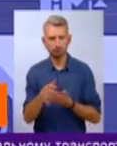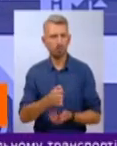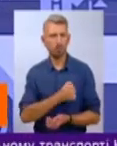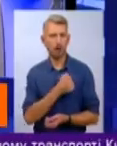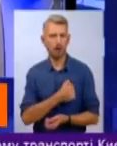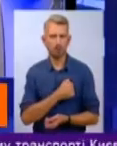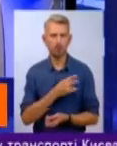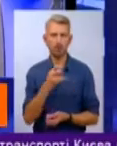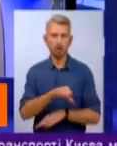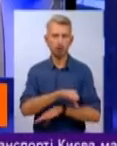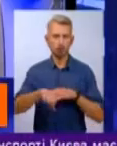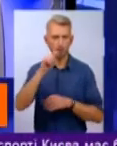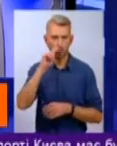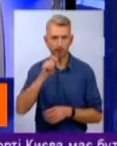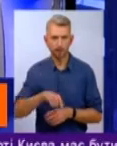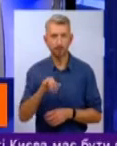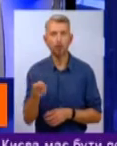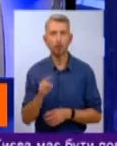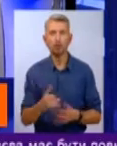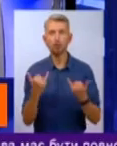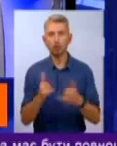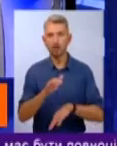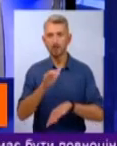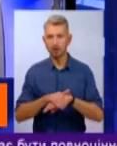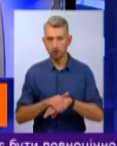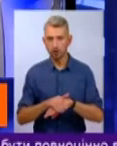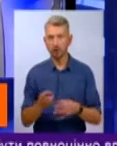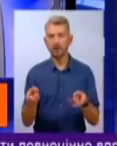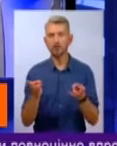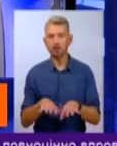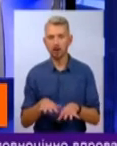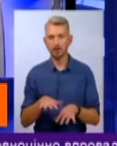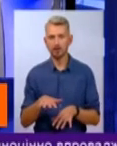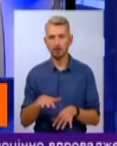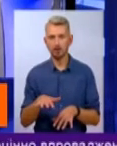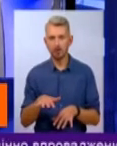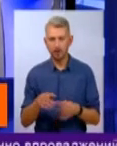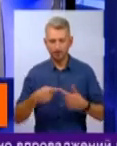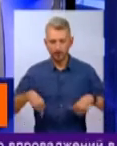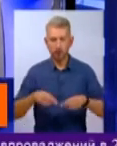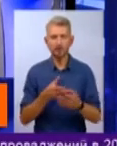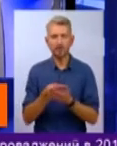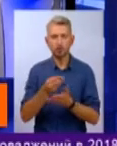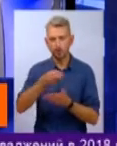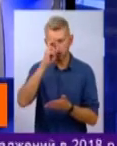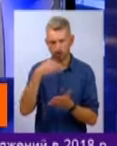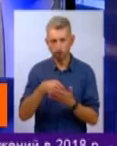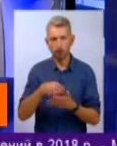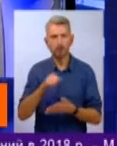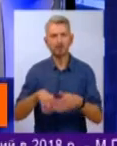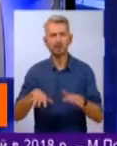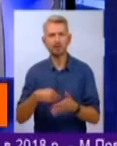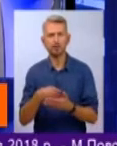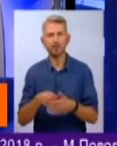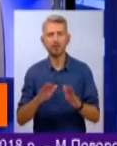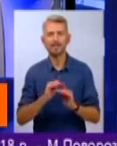на кордон України. І тому сьогодні фактично залишається в зоні фінансування від держбюджету, від місцевих бюджетів